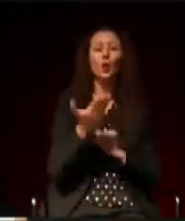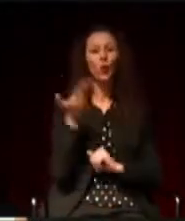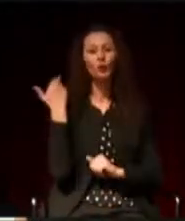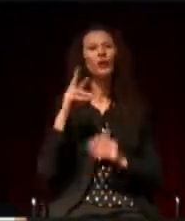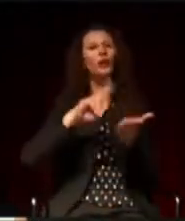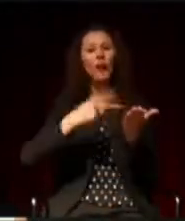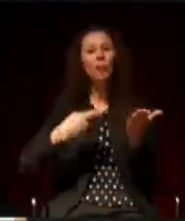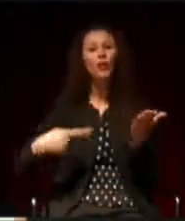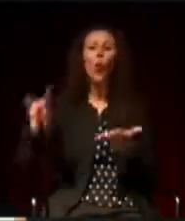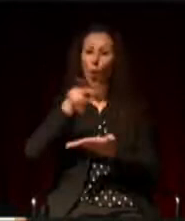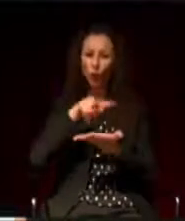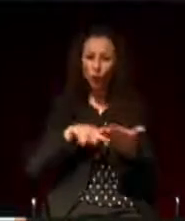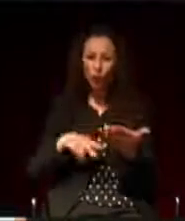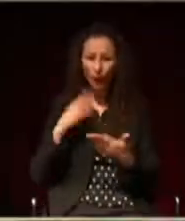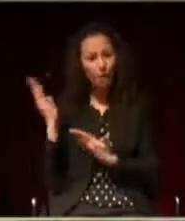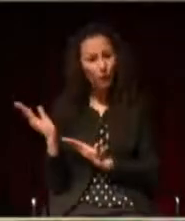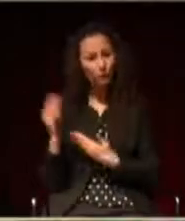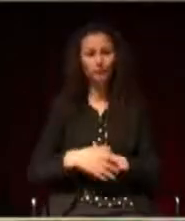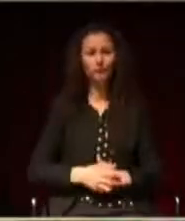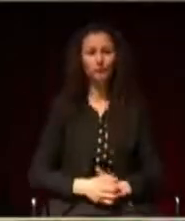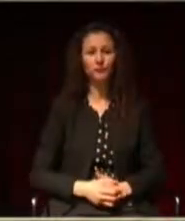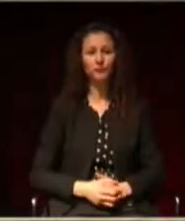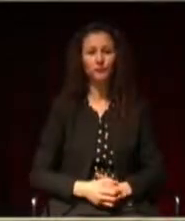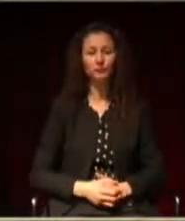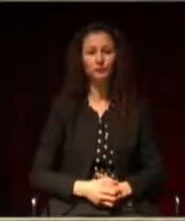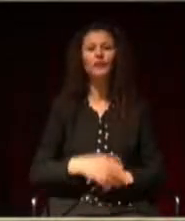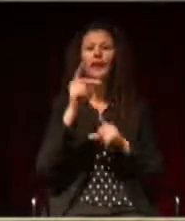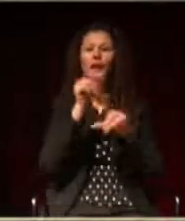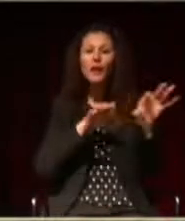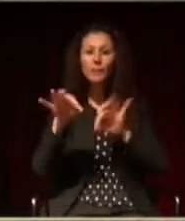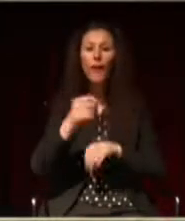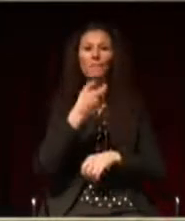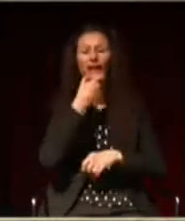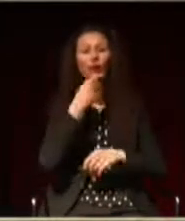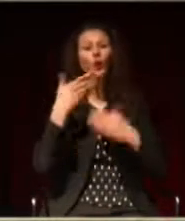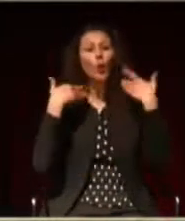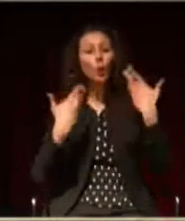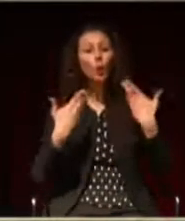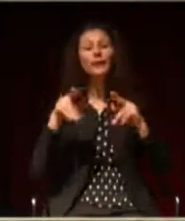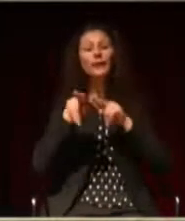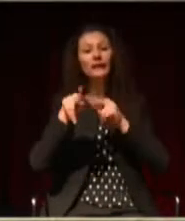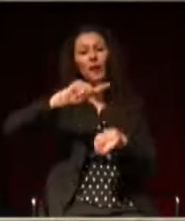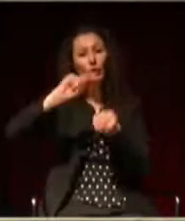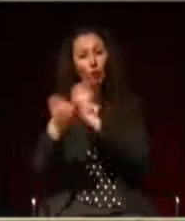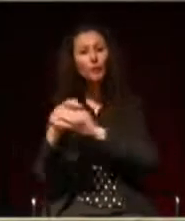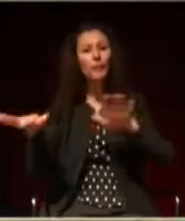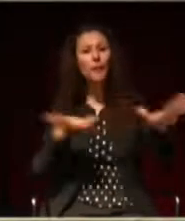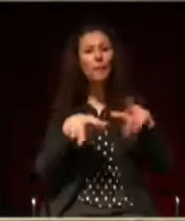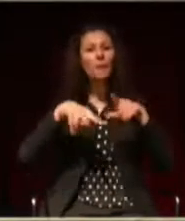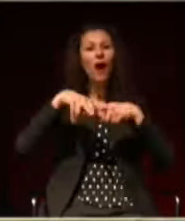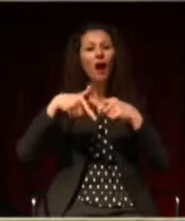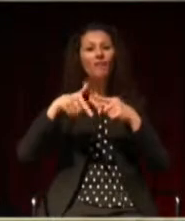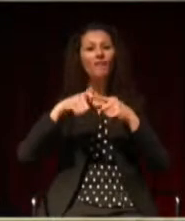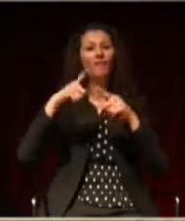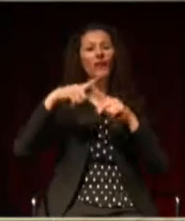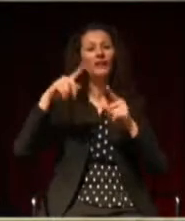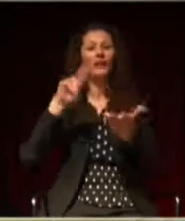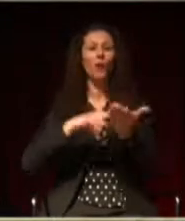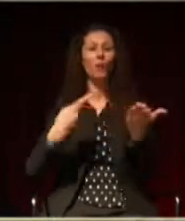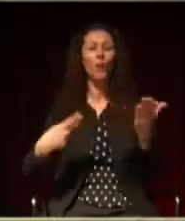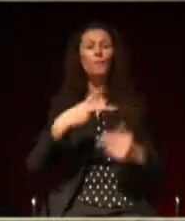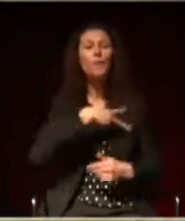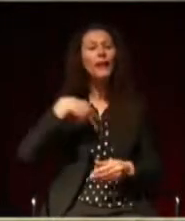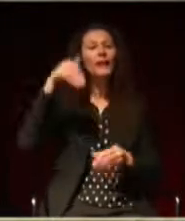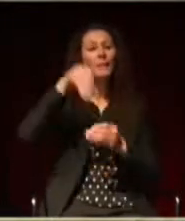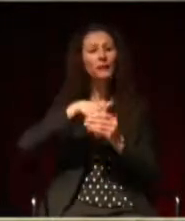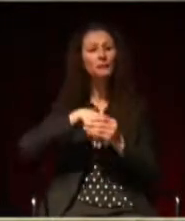raporu okutacağım. Buyurun. İmar ve Bayındırlık, Hukuk, Kentsel Dönüşüm, Deprem ve Afet Komisyonları raporu.